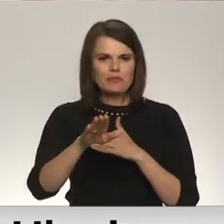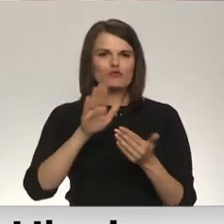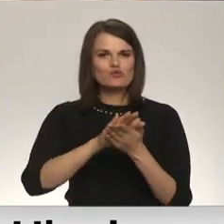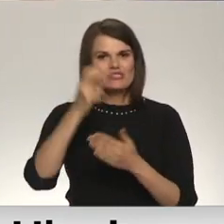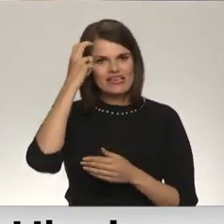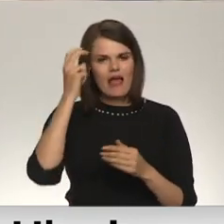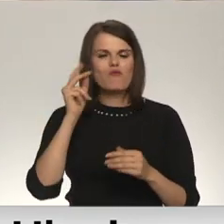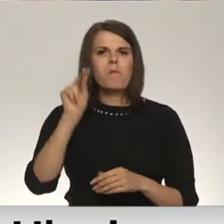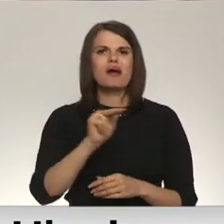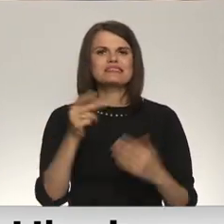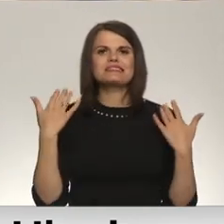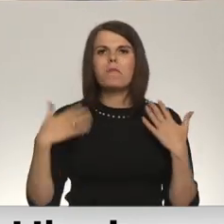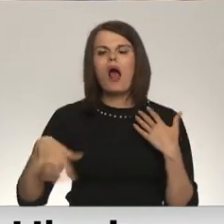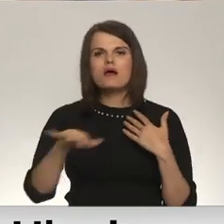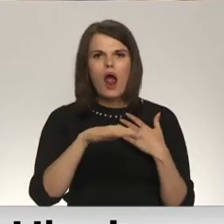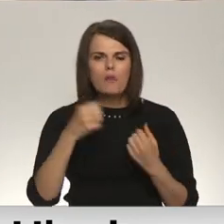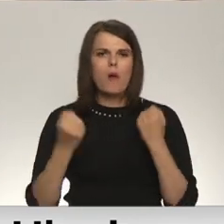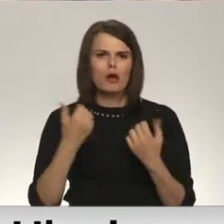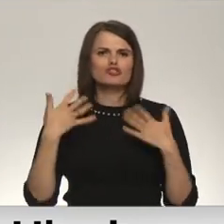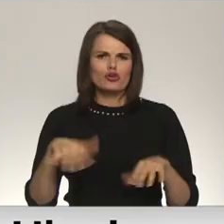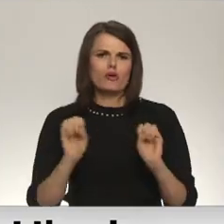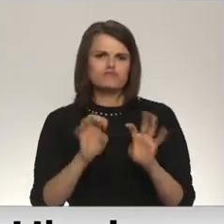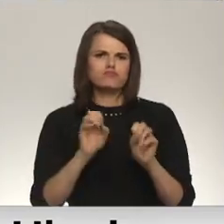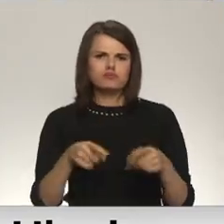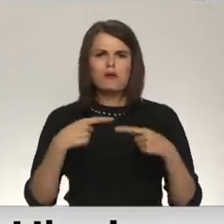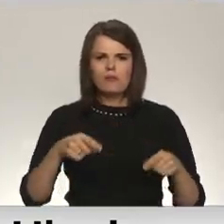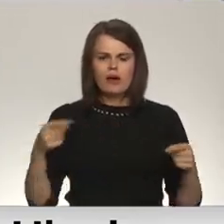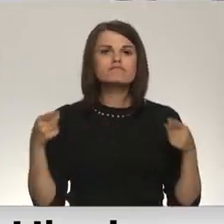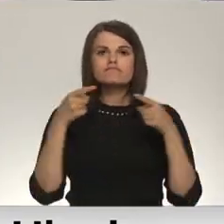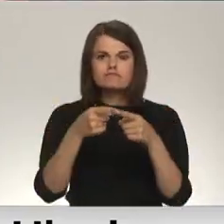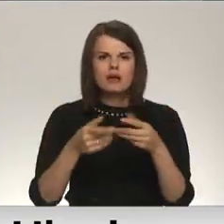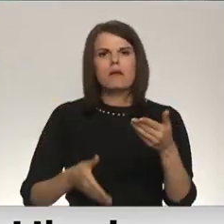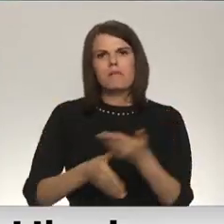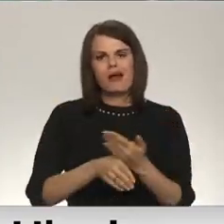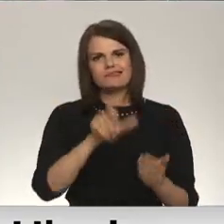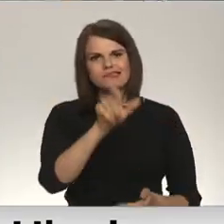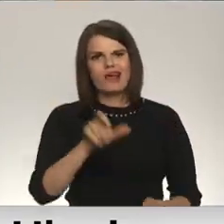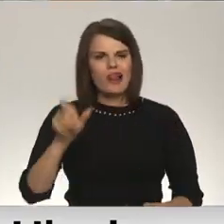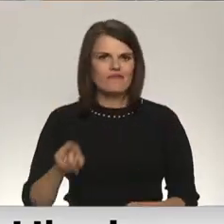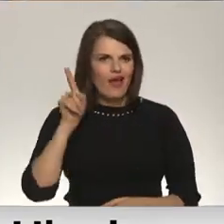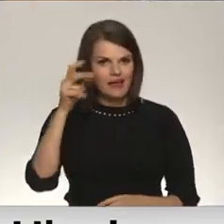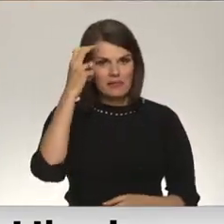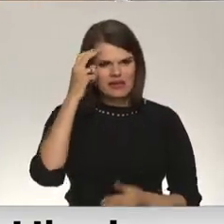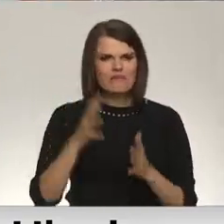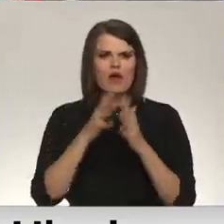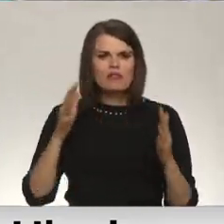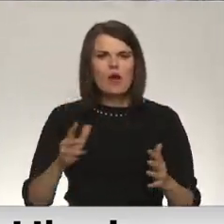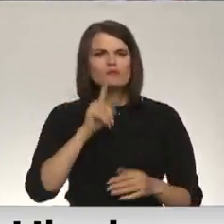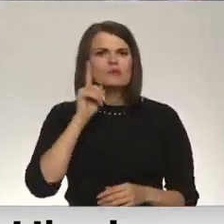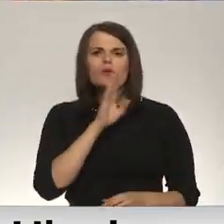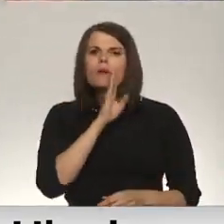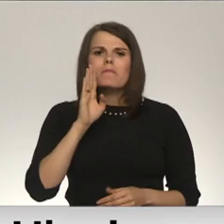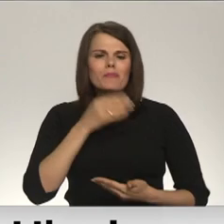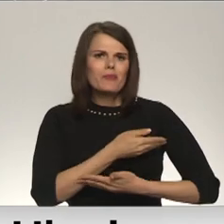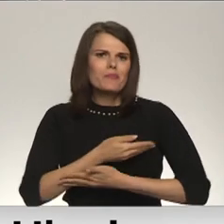pagalmā. Mašīnā jau saliktas lietas, kuru galamērķis ir kalpot un palīdzēt cilvēkiem Kijivā, tā kā tur ir daudzas jaunās māmiņas,